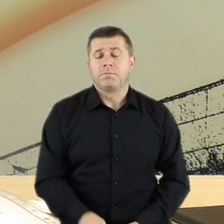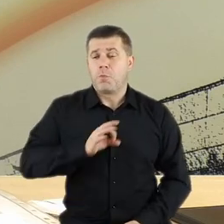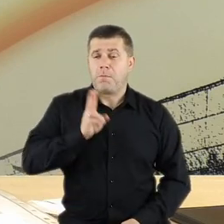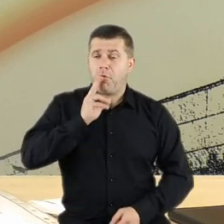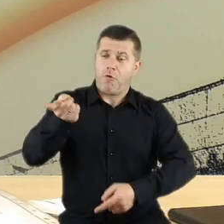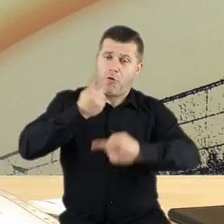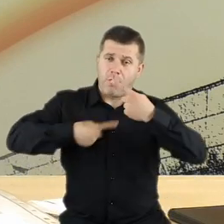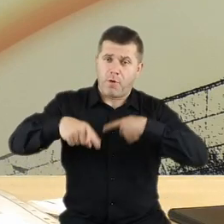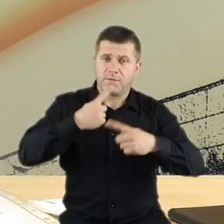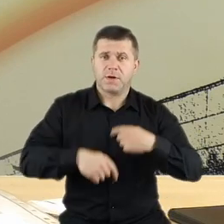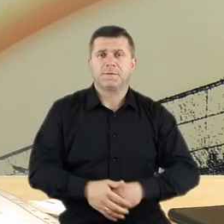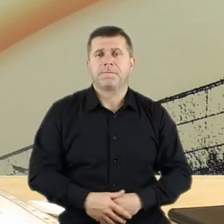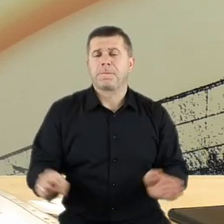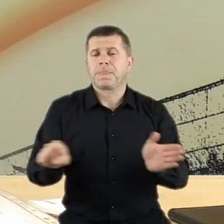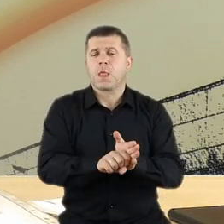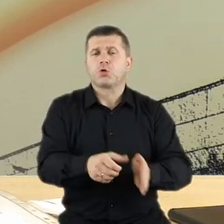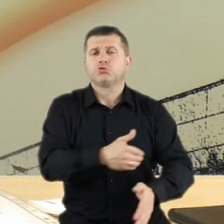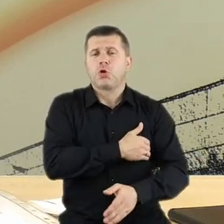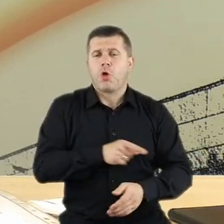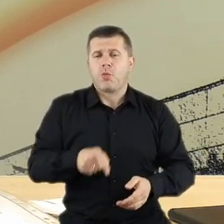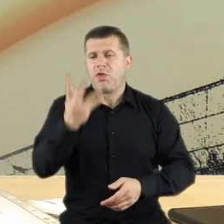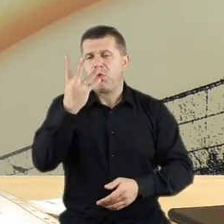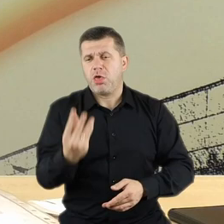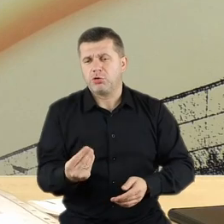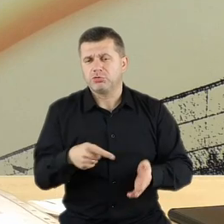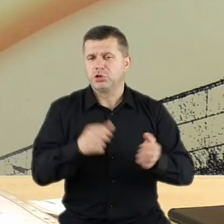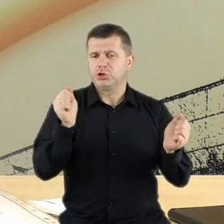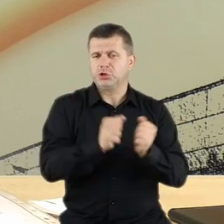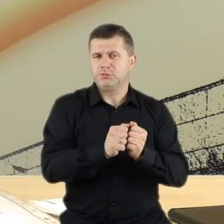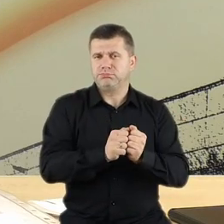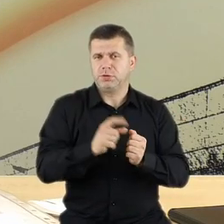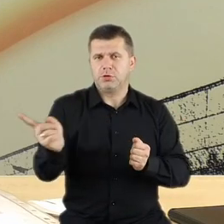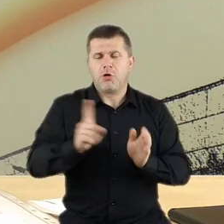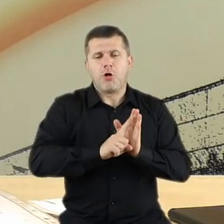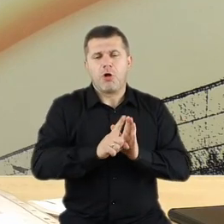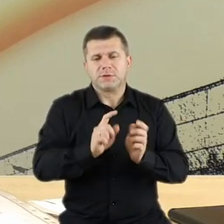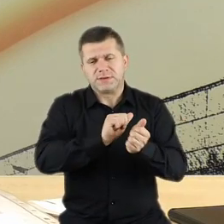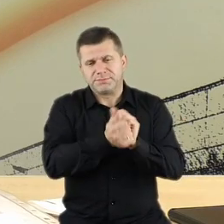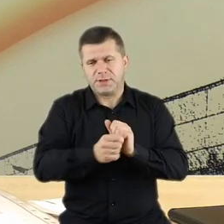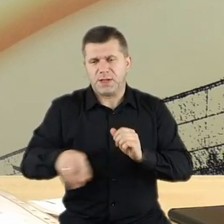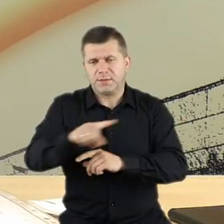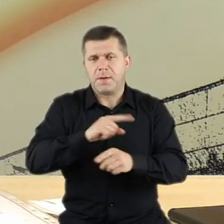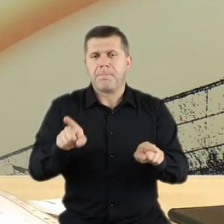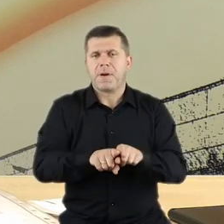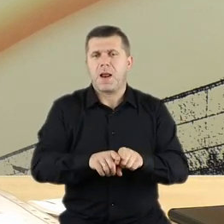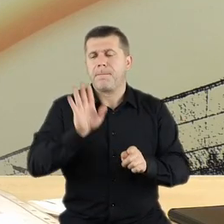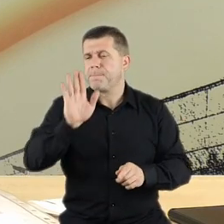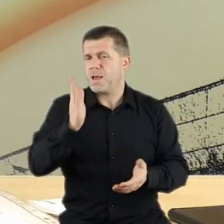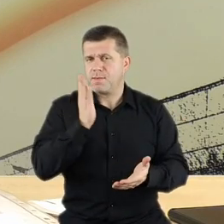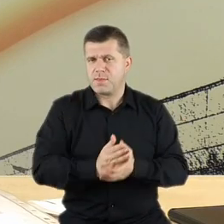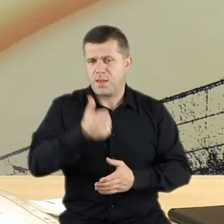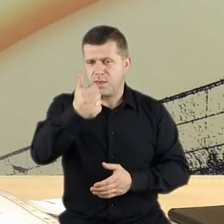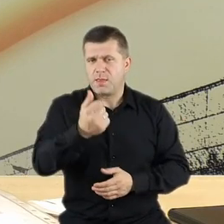do szkoły jesienią i zimą to chodziła na zmianę z bratem bo mieli tylko jedną parę